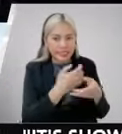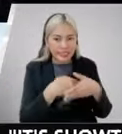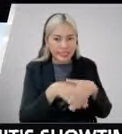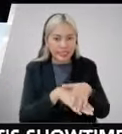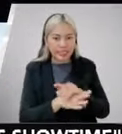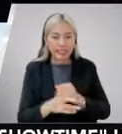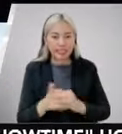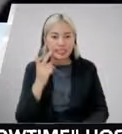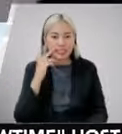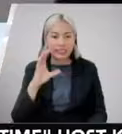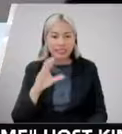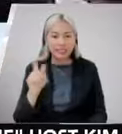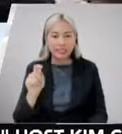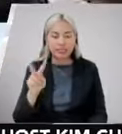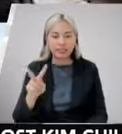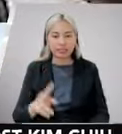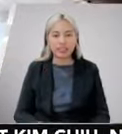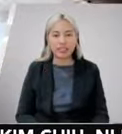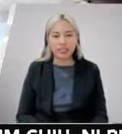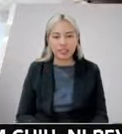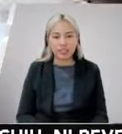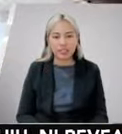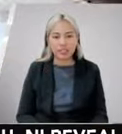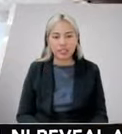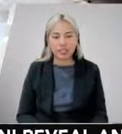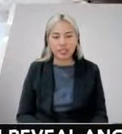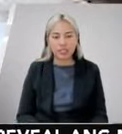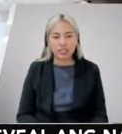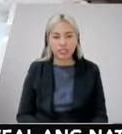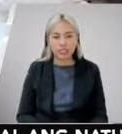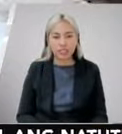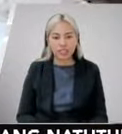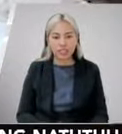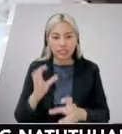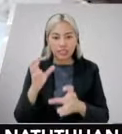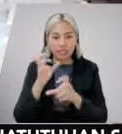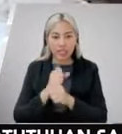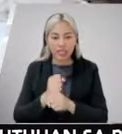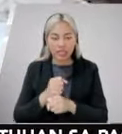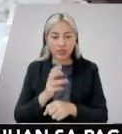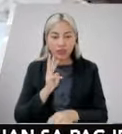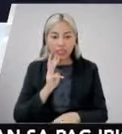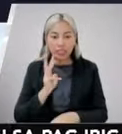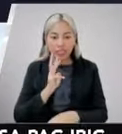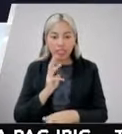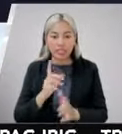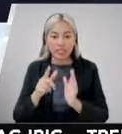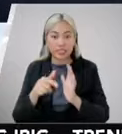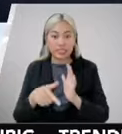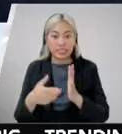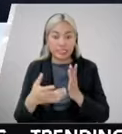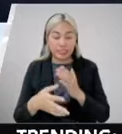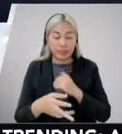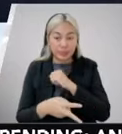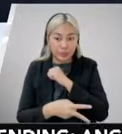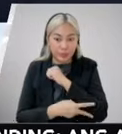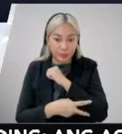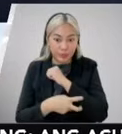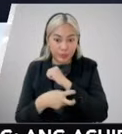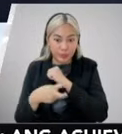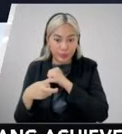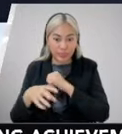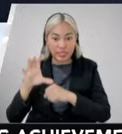CCTV, makikitang kumukuha ng bottled water sa ref ang biktima. Doon na nakatsyempo ang sospek at natangay ang cellphone ng biktima